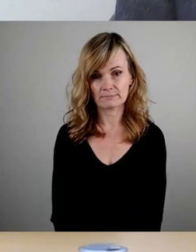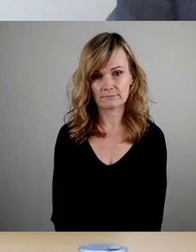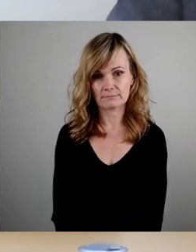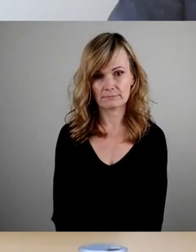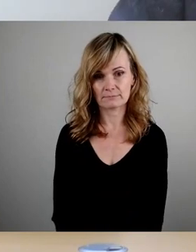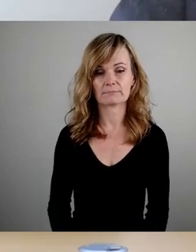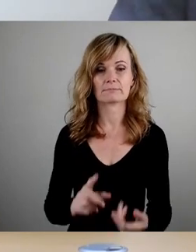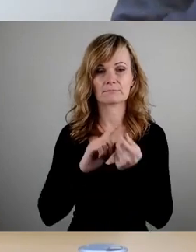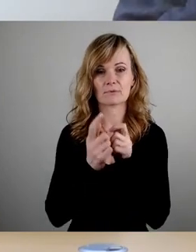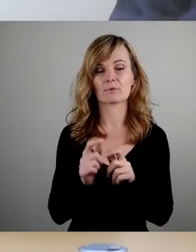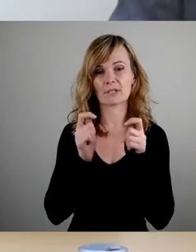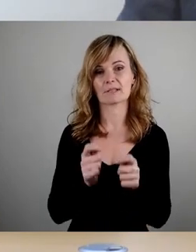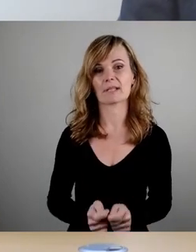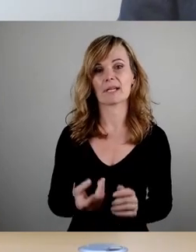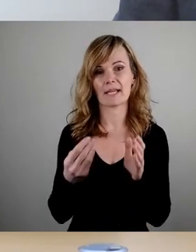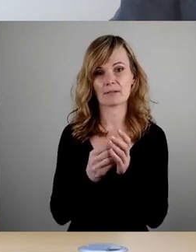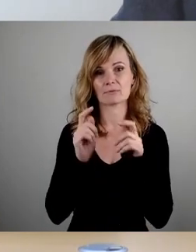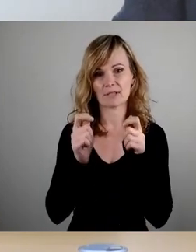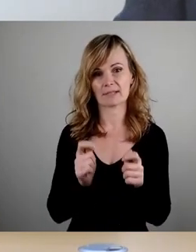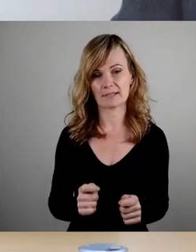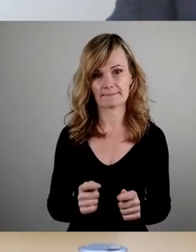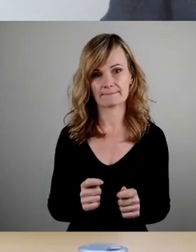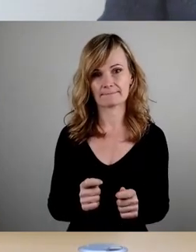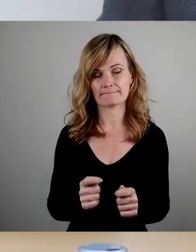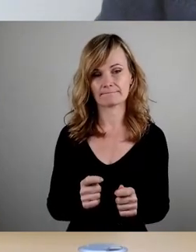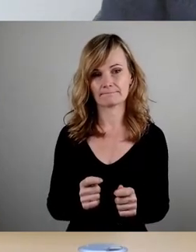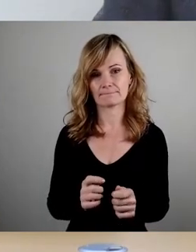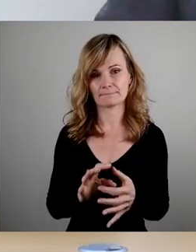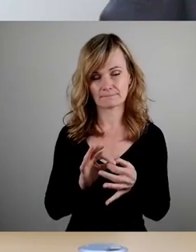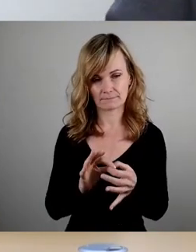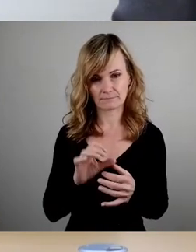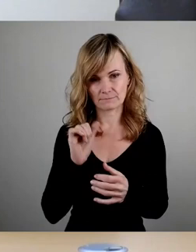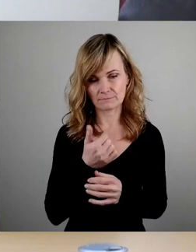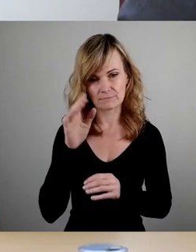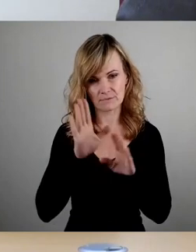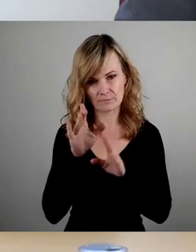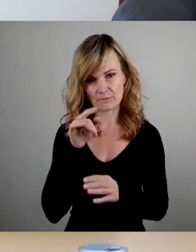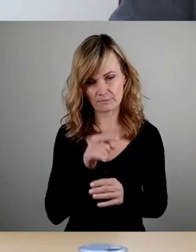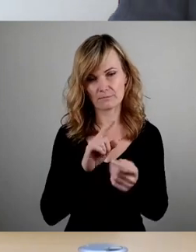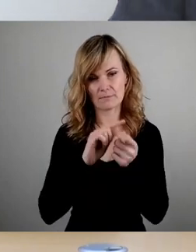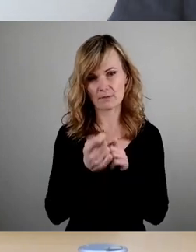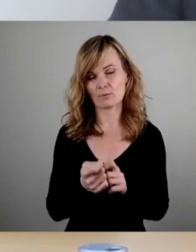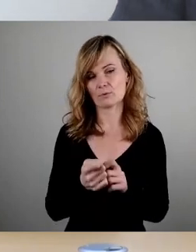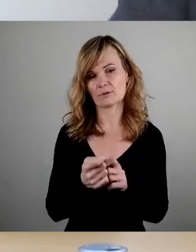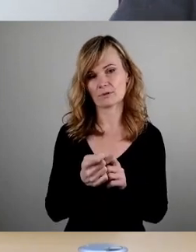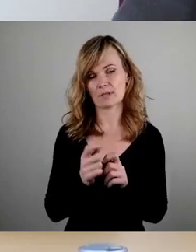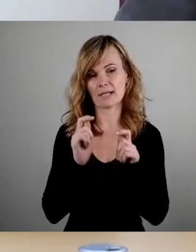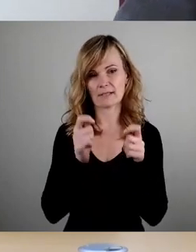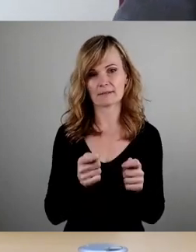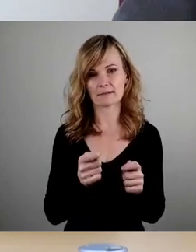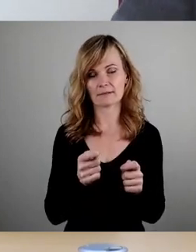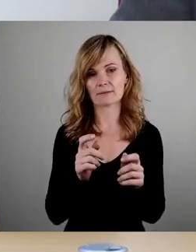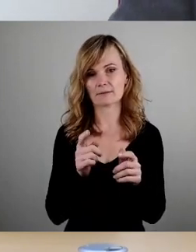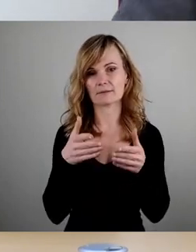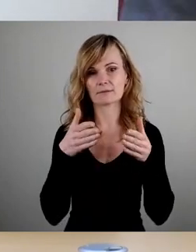Änderungsanträge bzw. Ergänzungsanträge kümmern. Ich würde als erstes abstimmen lassen den Änderungsantrag Fraktion Bündnis 90 Die